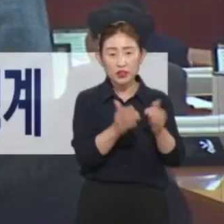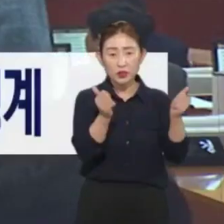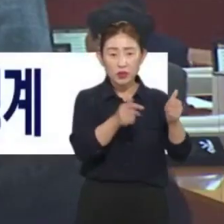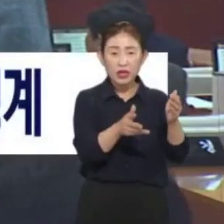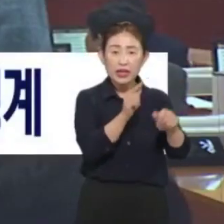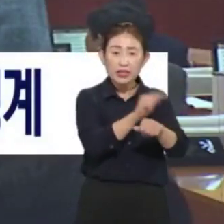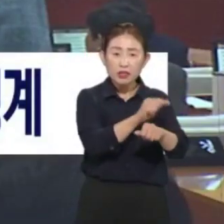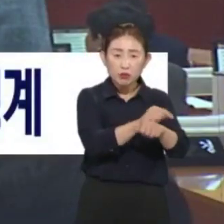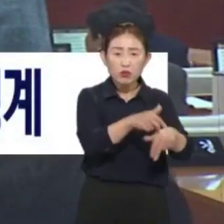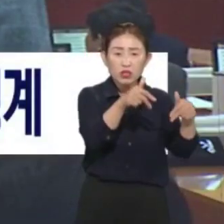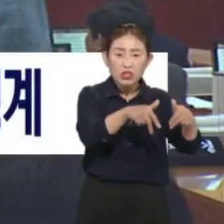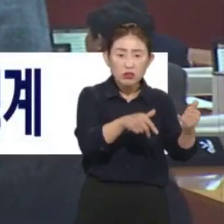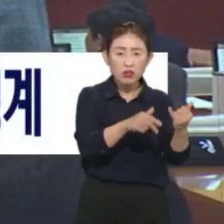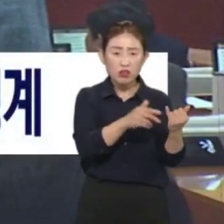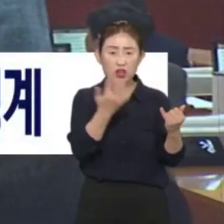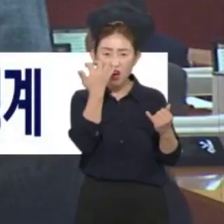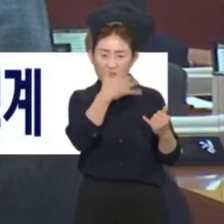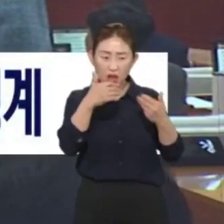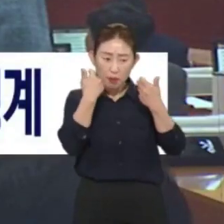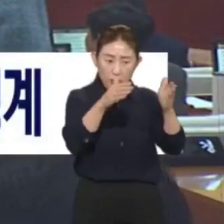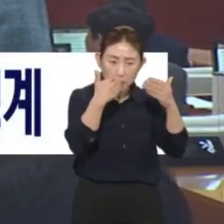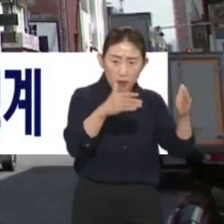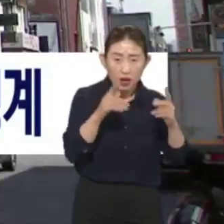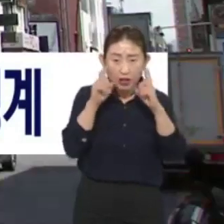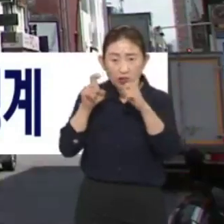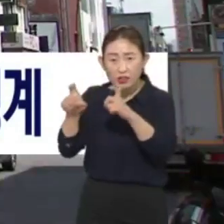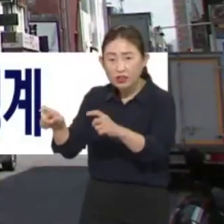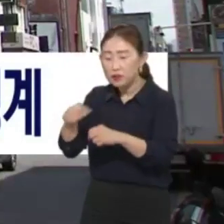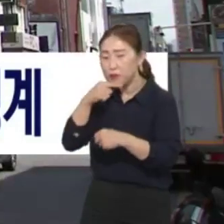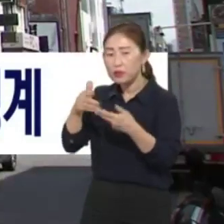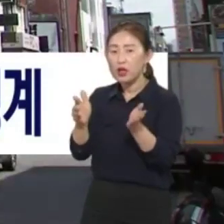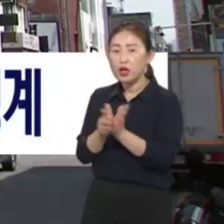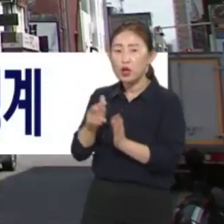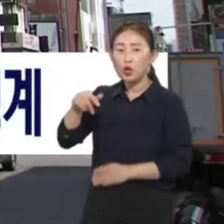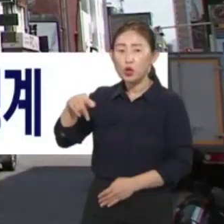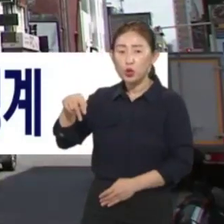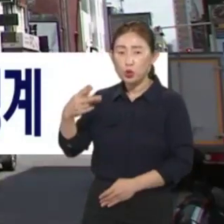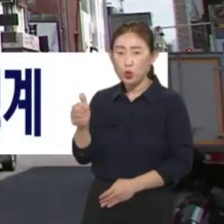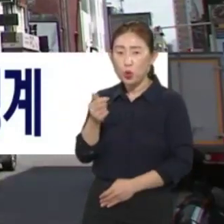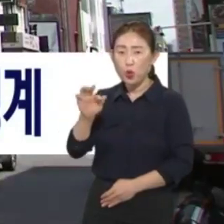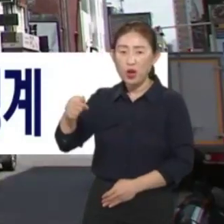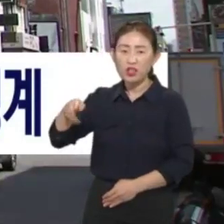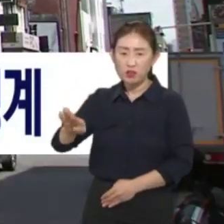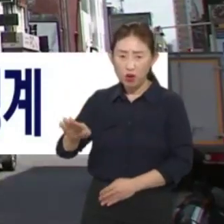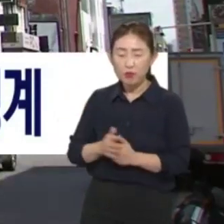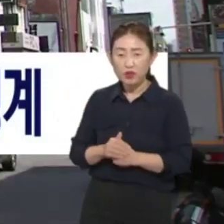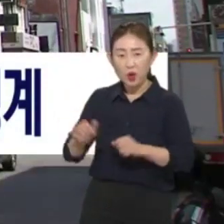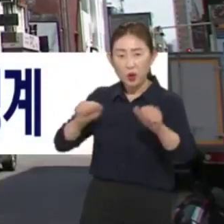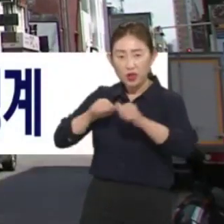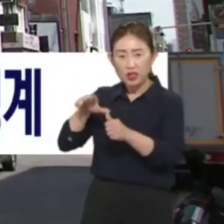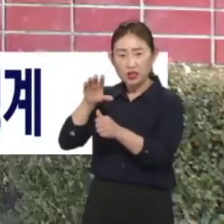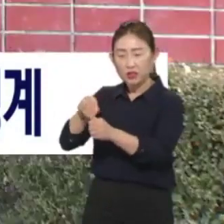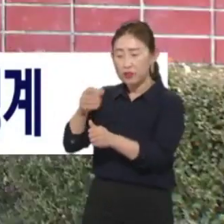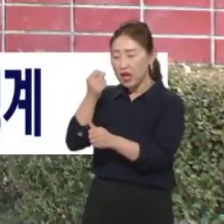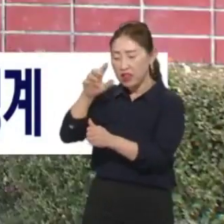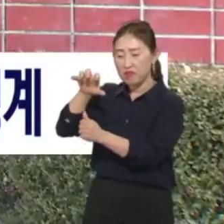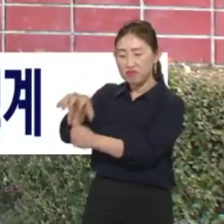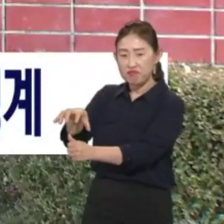대전시의회 사무처 직원 성희롱 의혹이 제기된 국민의힘 송활섭 시의원에게 당원권 정지 1개월의 징계